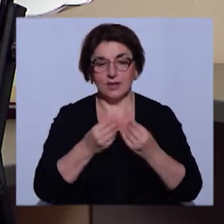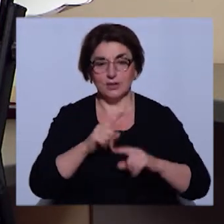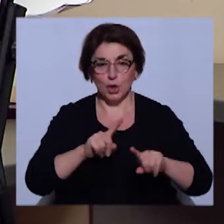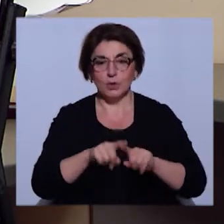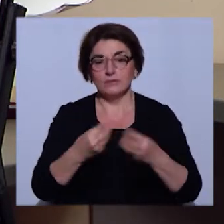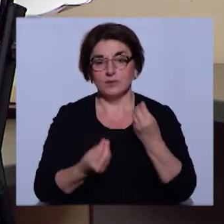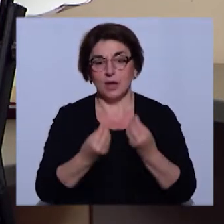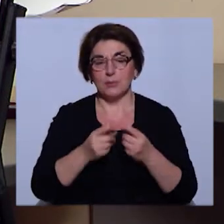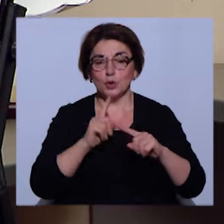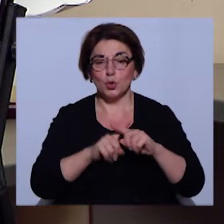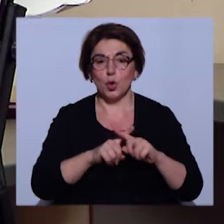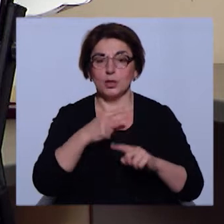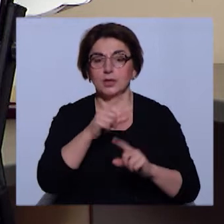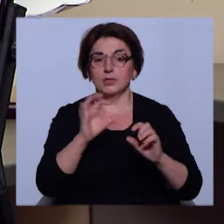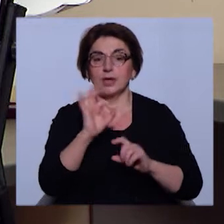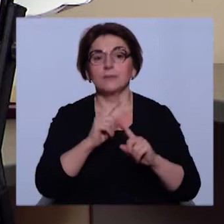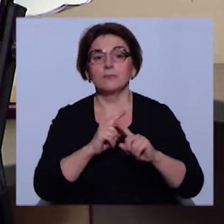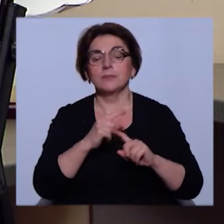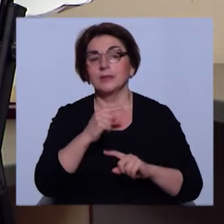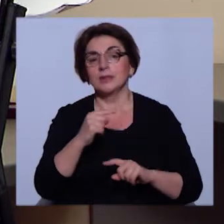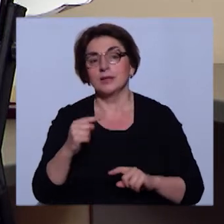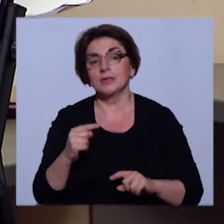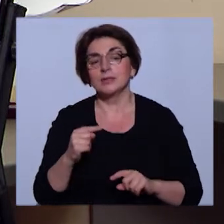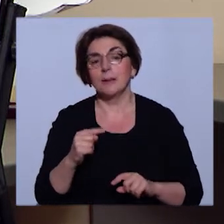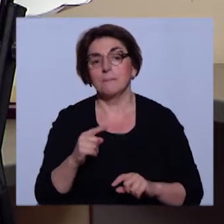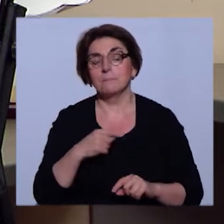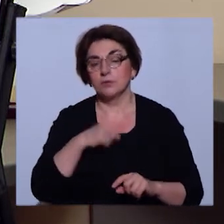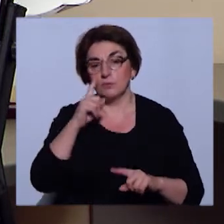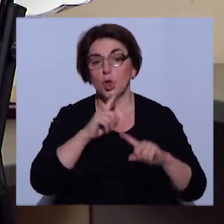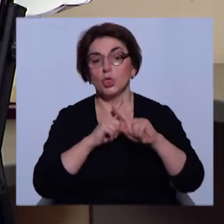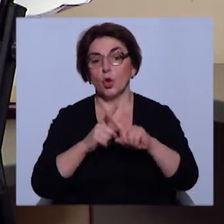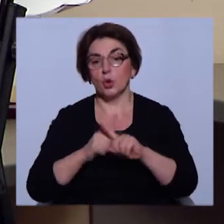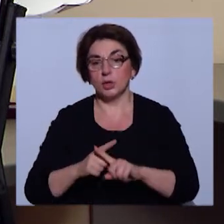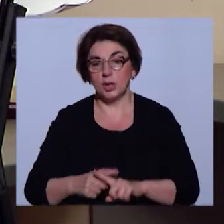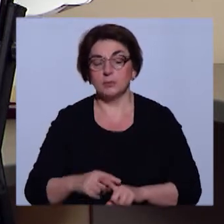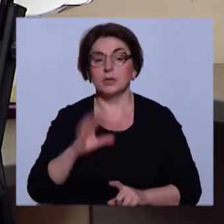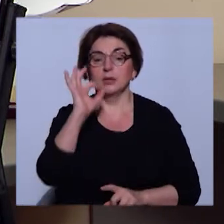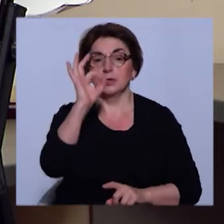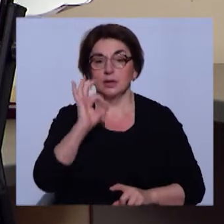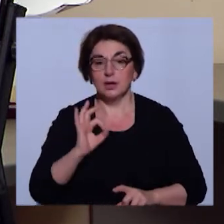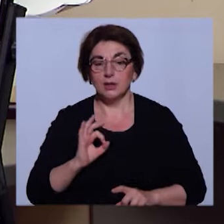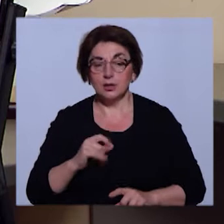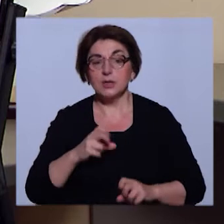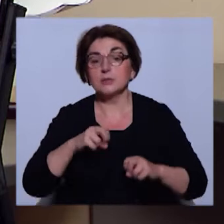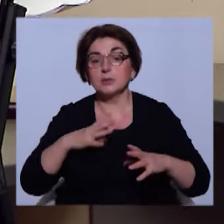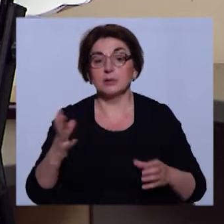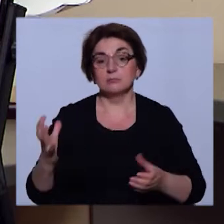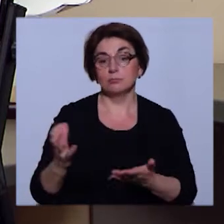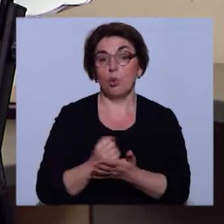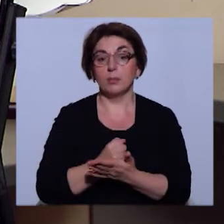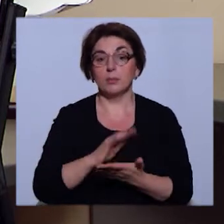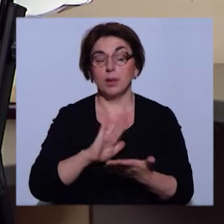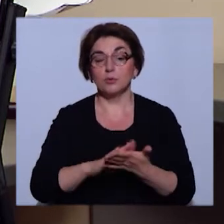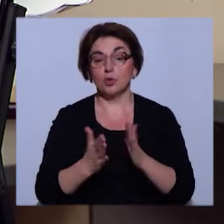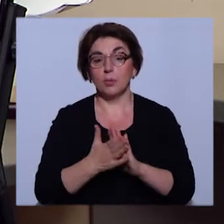დასვენებაზე თამაშობთ და მისი არსი რაში მდგომარეობს. კრესტიკები ან ნოლიკები მომგებიან პოზიციაზე რომ დავსვათ, უნდა